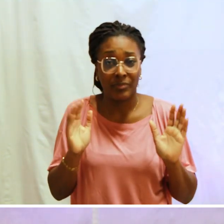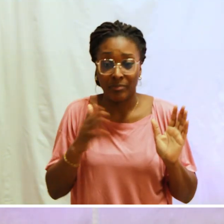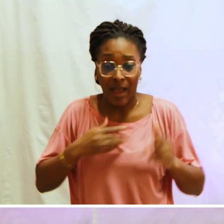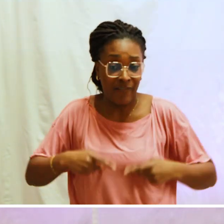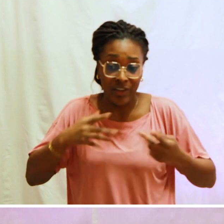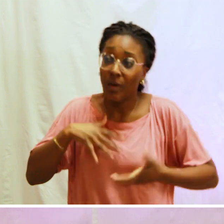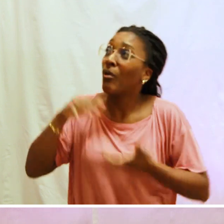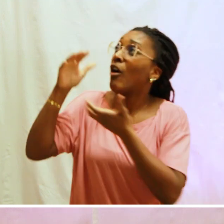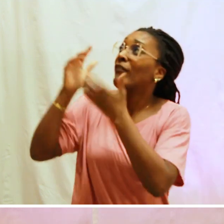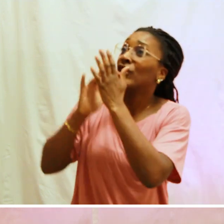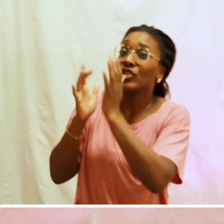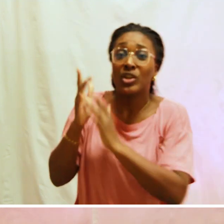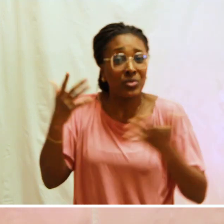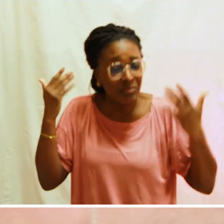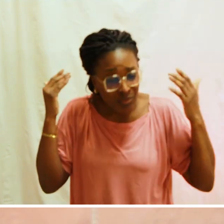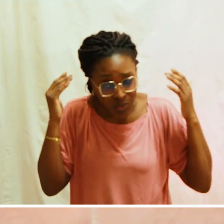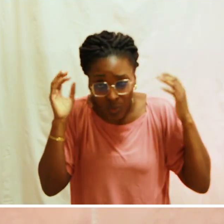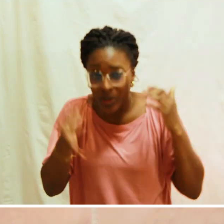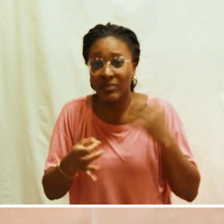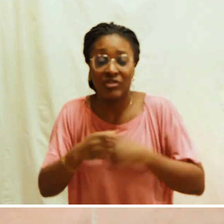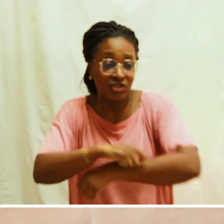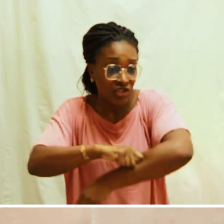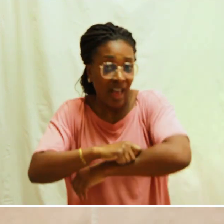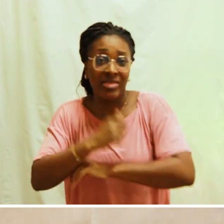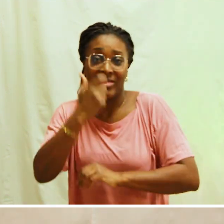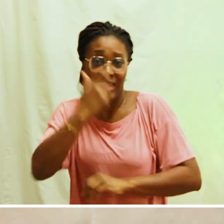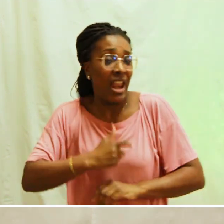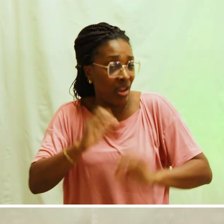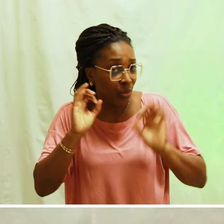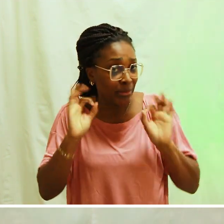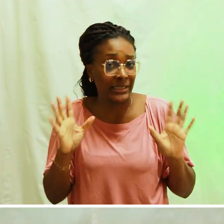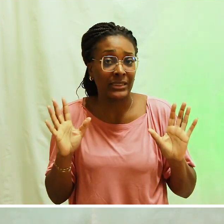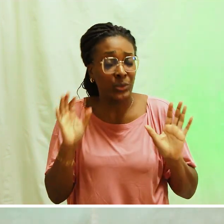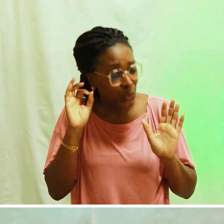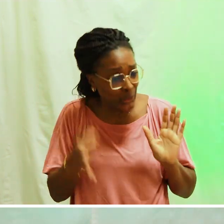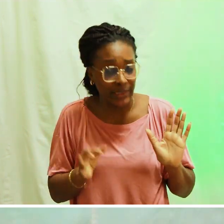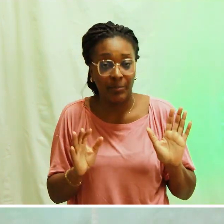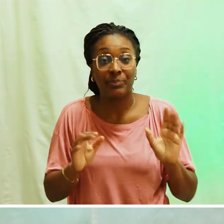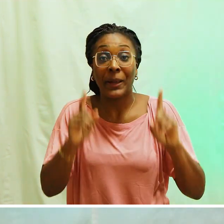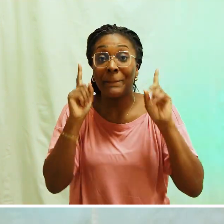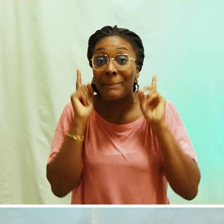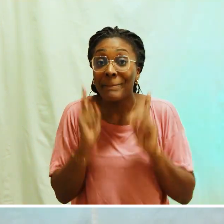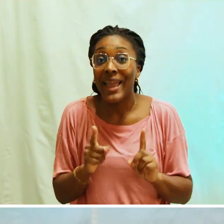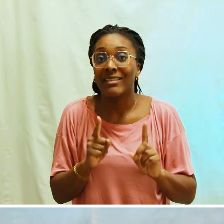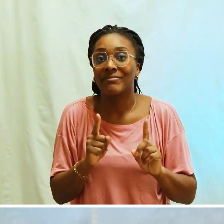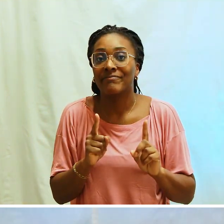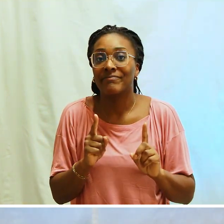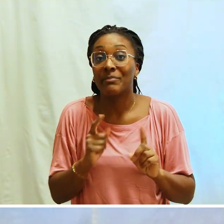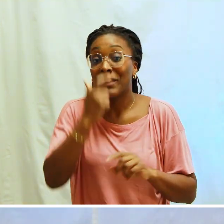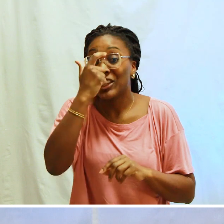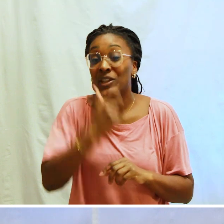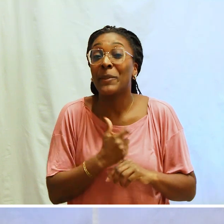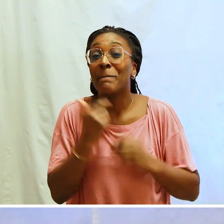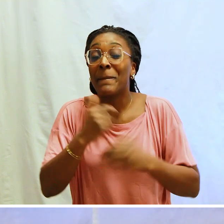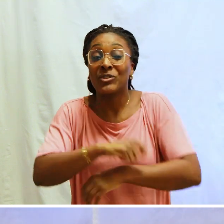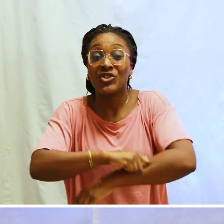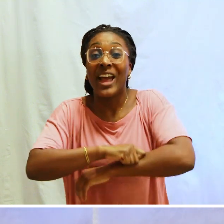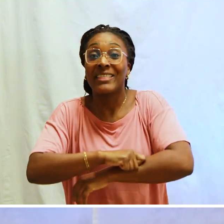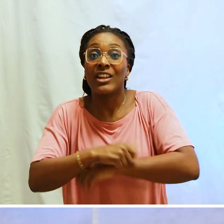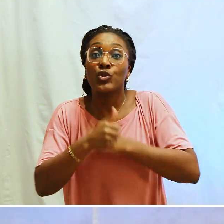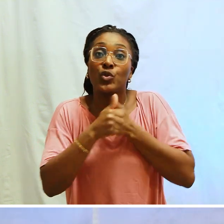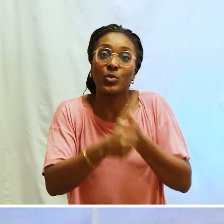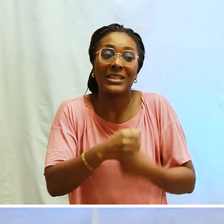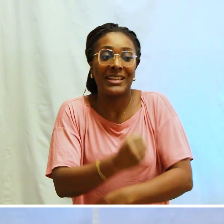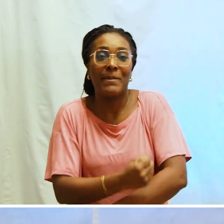Christ. Mais lui, cette personne-là, charnel, ça veut dire qu'il va suivre plus facilement ses